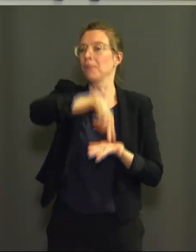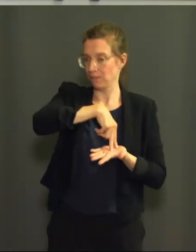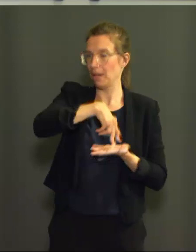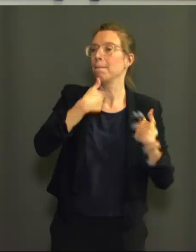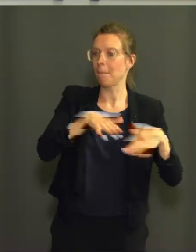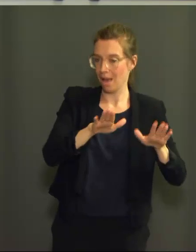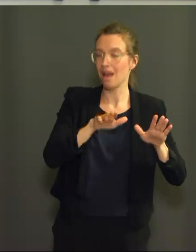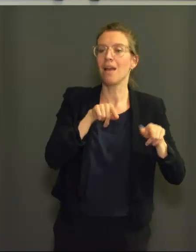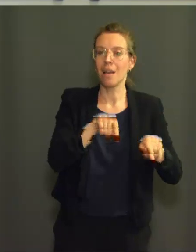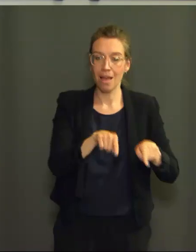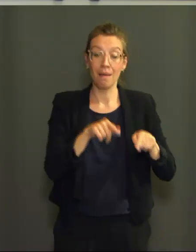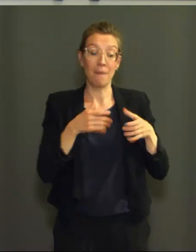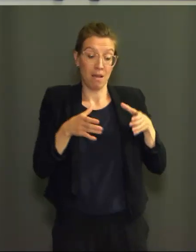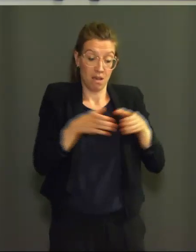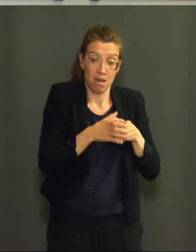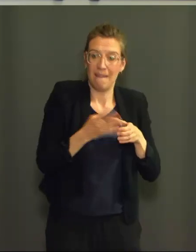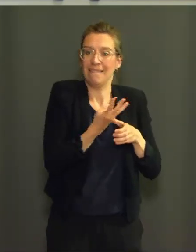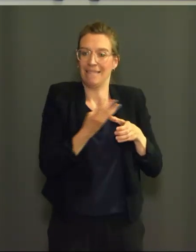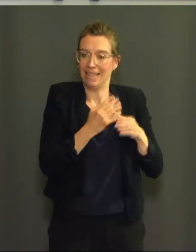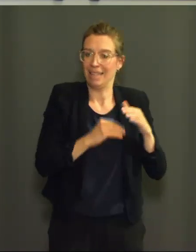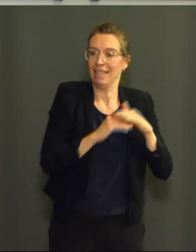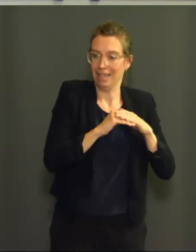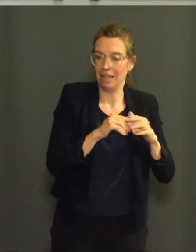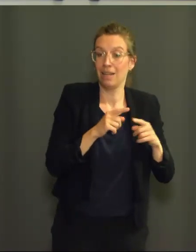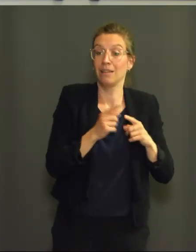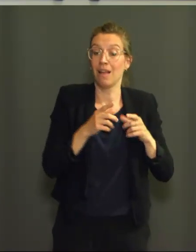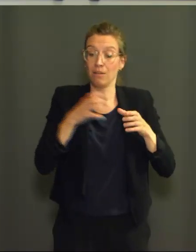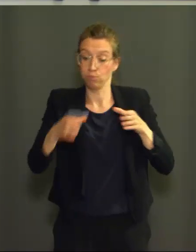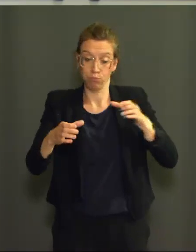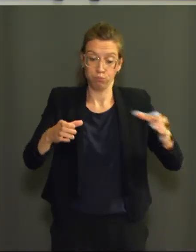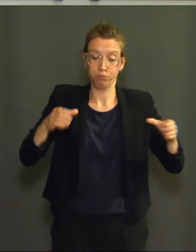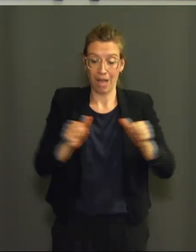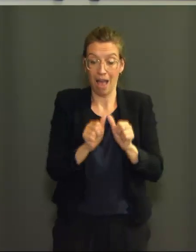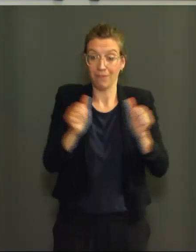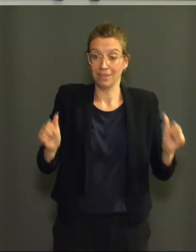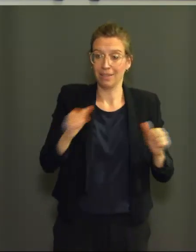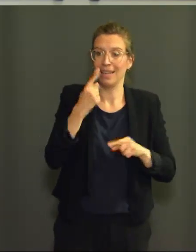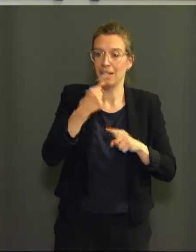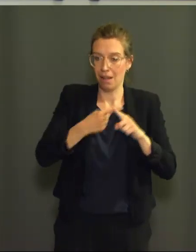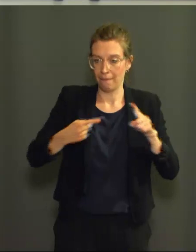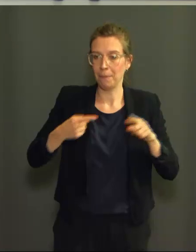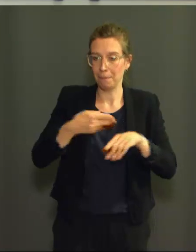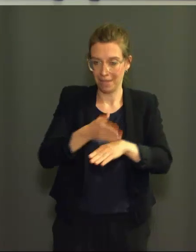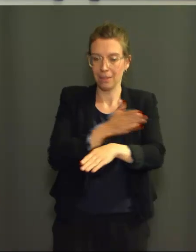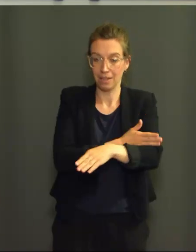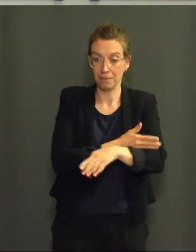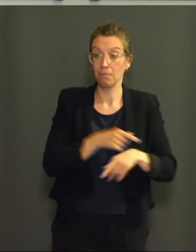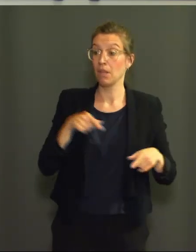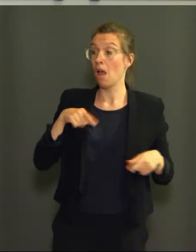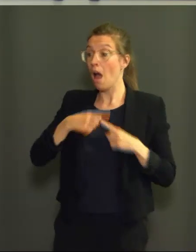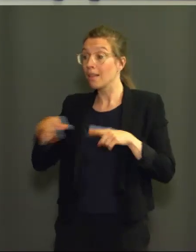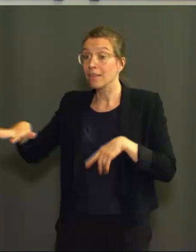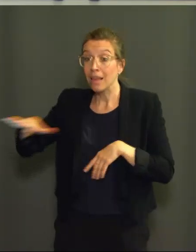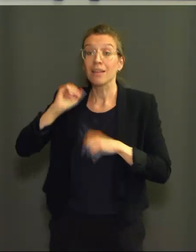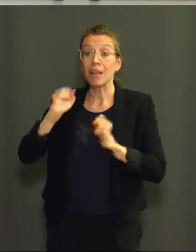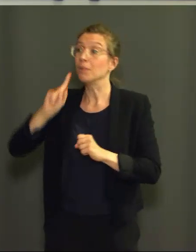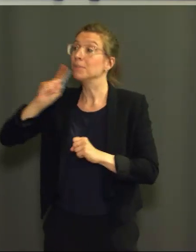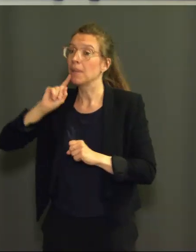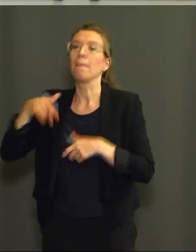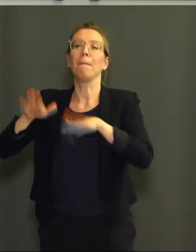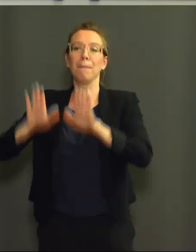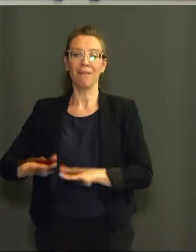de onder halve meter. Kan je wel een drankje bestellen, dan blijf je neerzitten tijdens de match, ook, en dat zal moeilijk